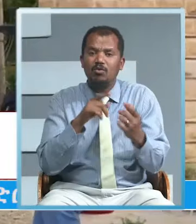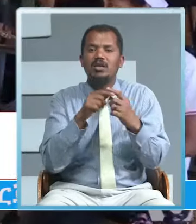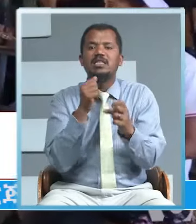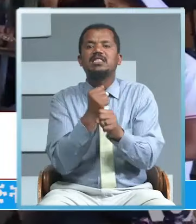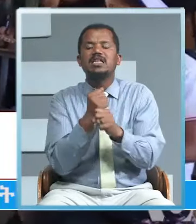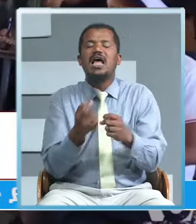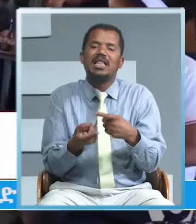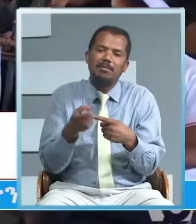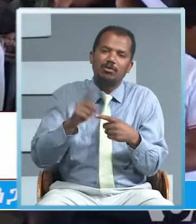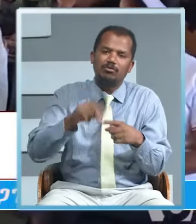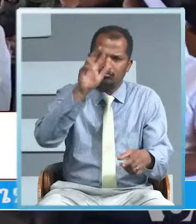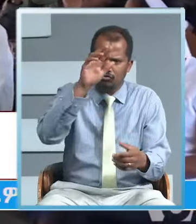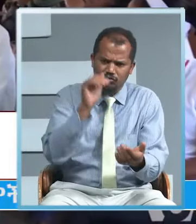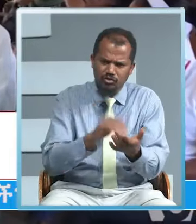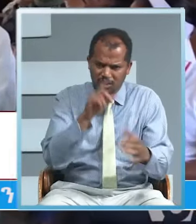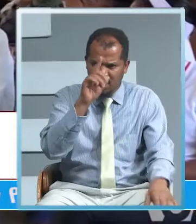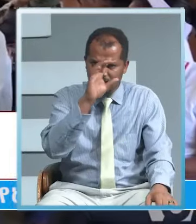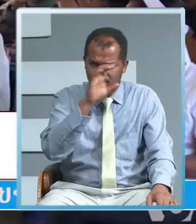ስራ የተመለሱት